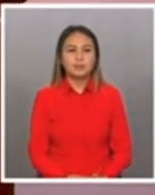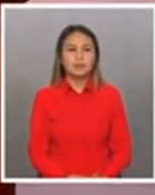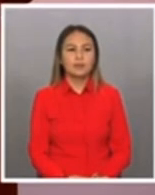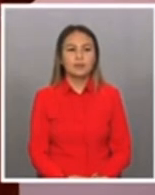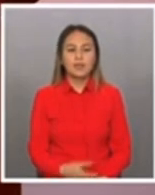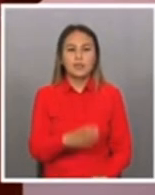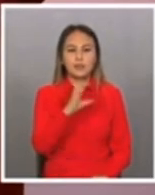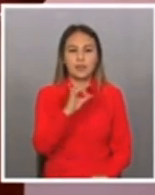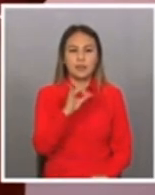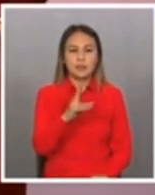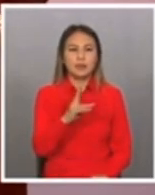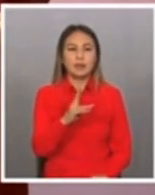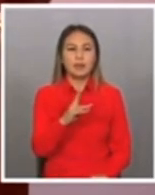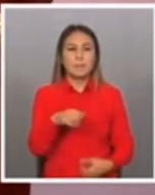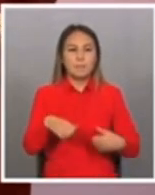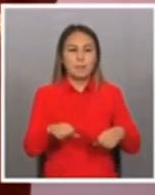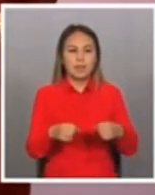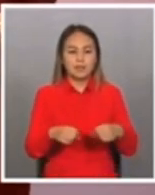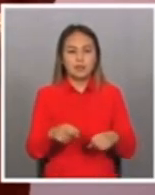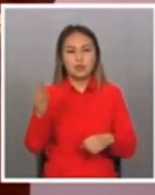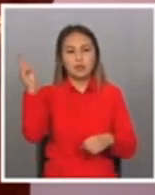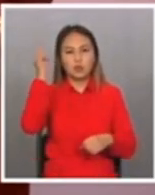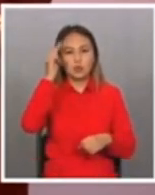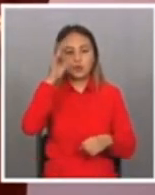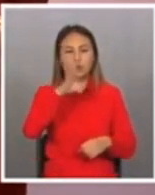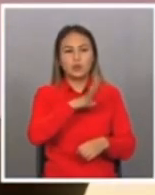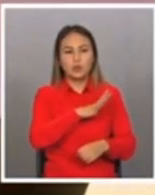Серік мотоцикл жүргізуді үйренді.